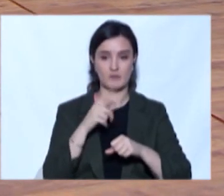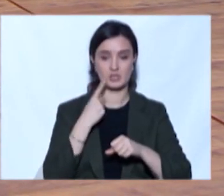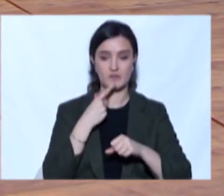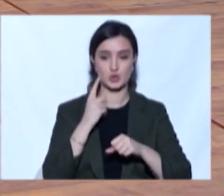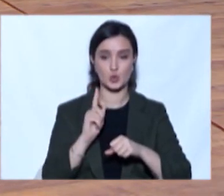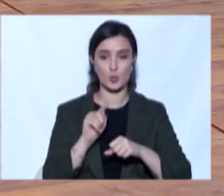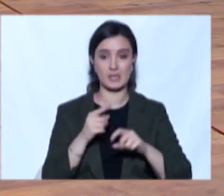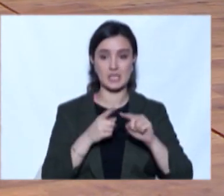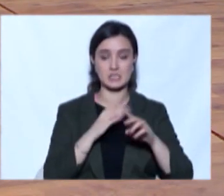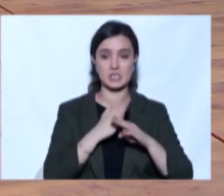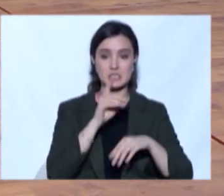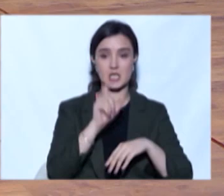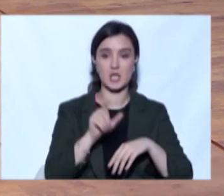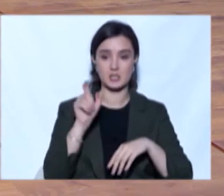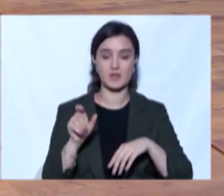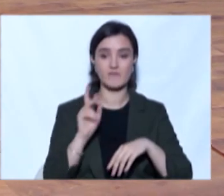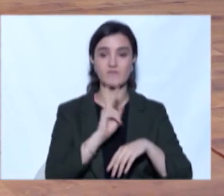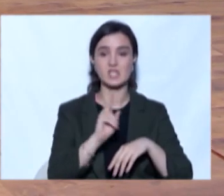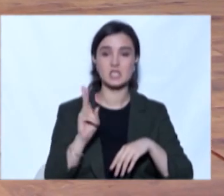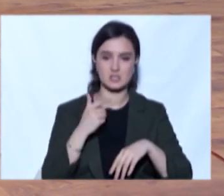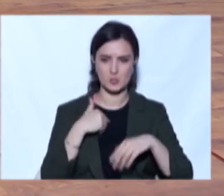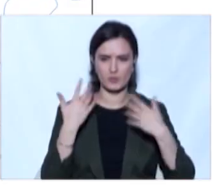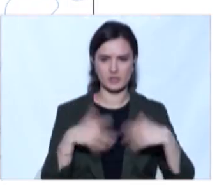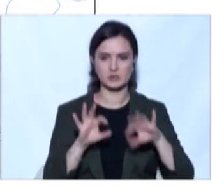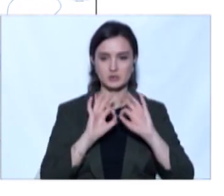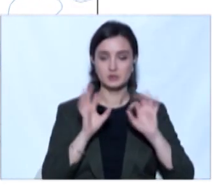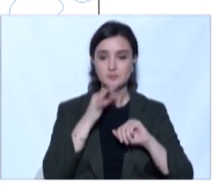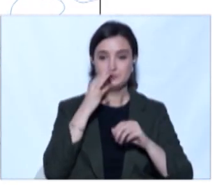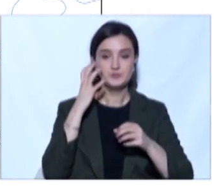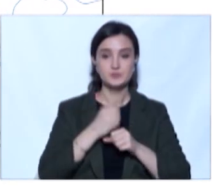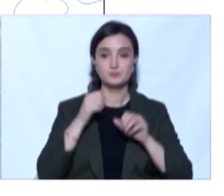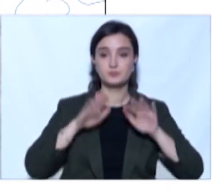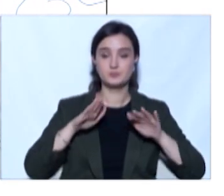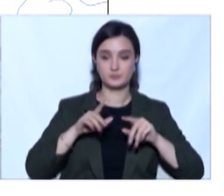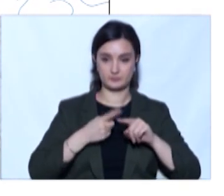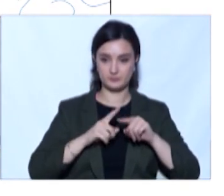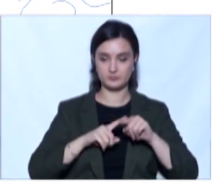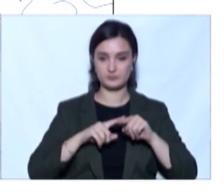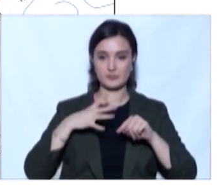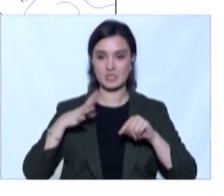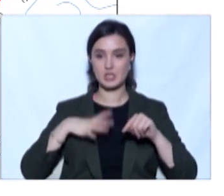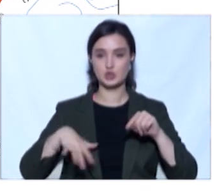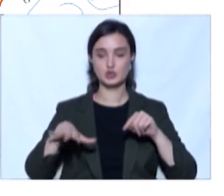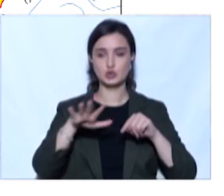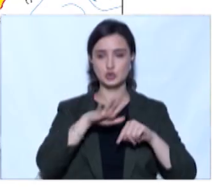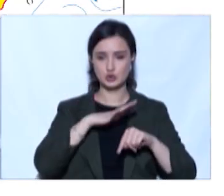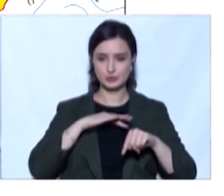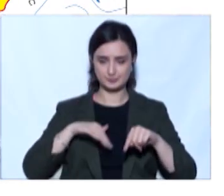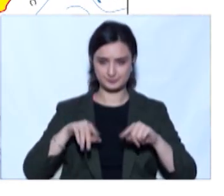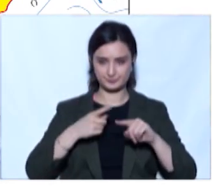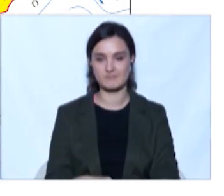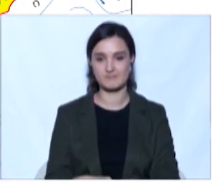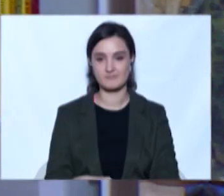რომ ეს არის ხალხი რომელიც მე გითხარით რომ სვანეთი მდებარეობს საქართველოს ჩრდილო